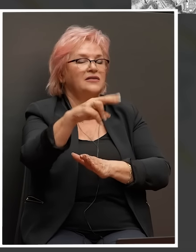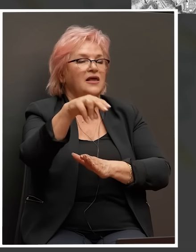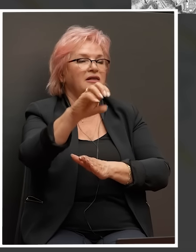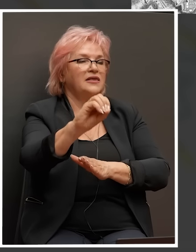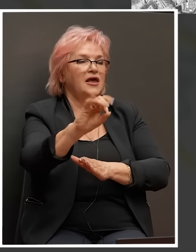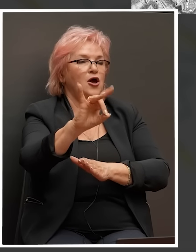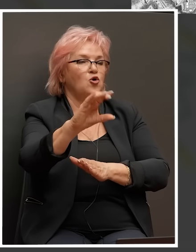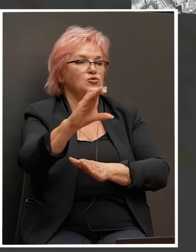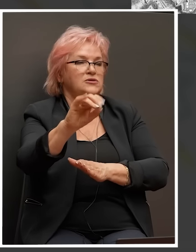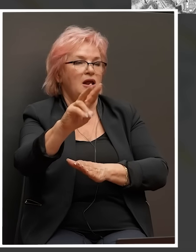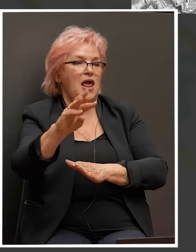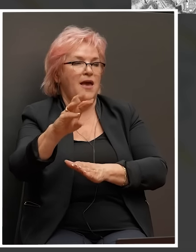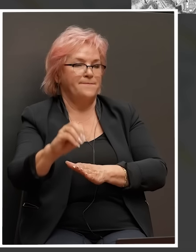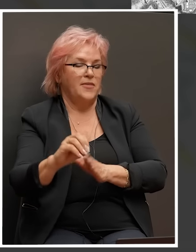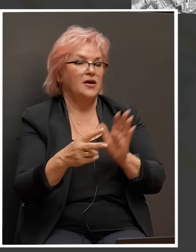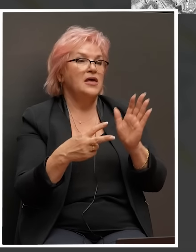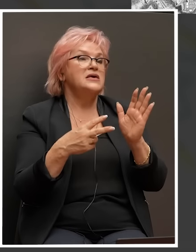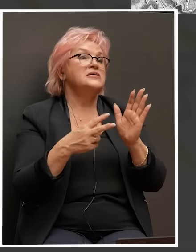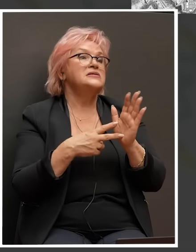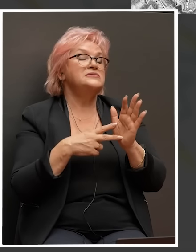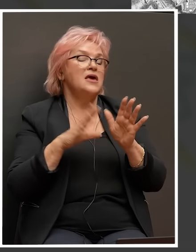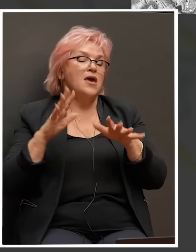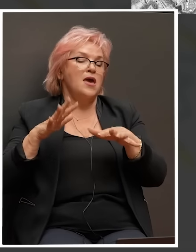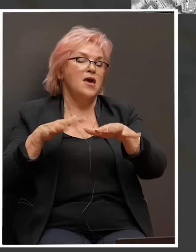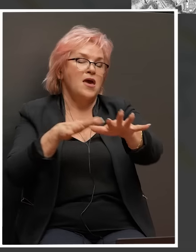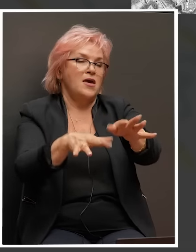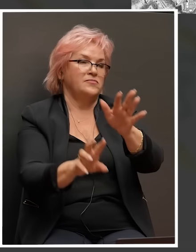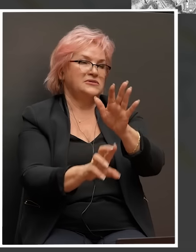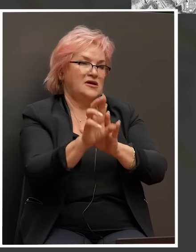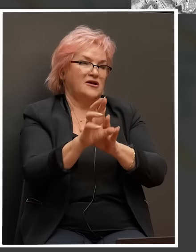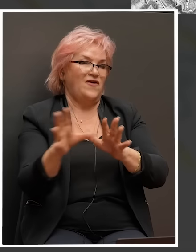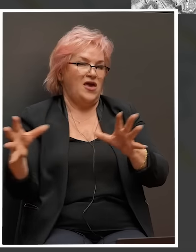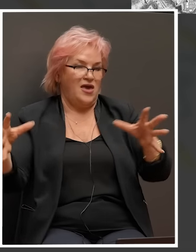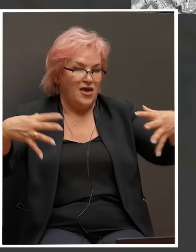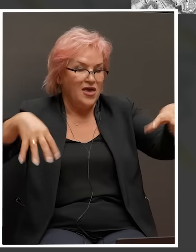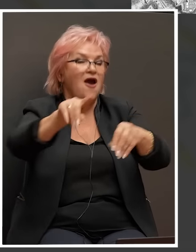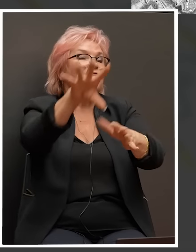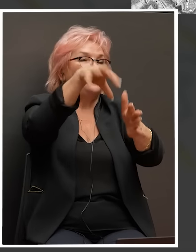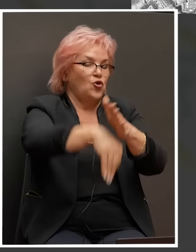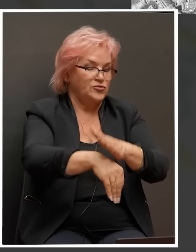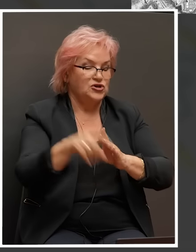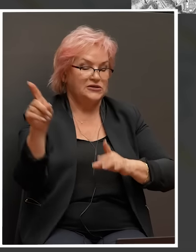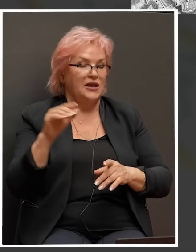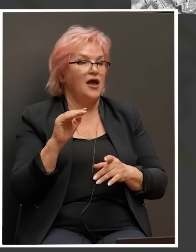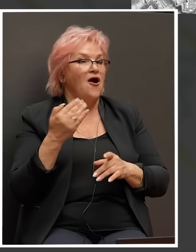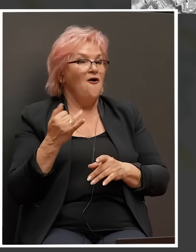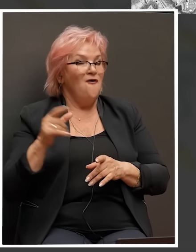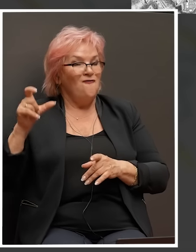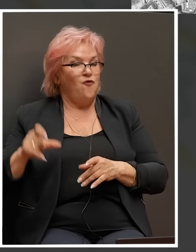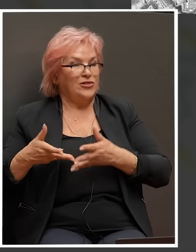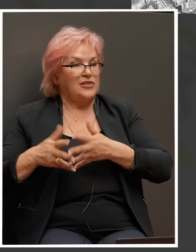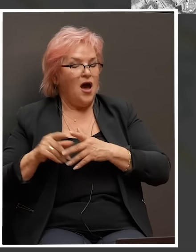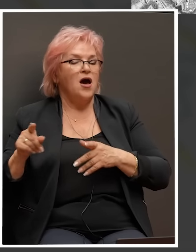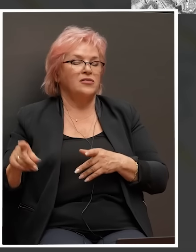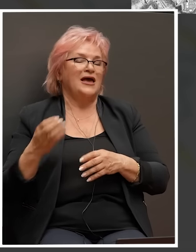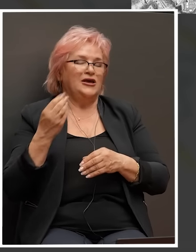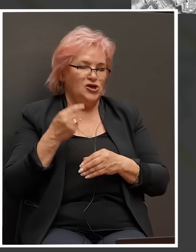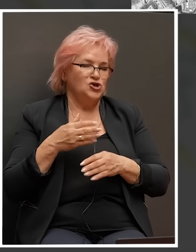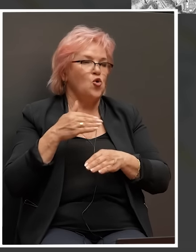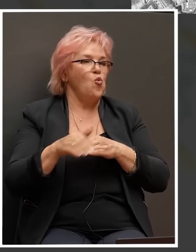Иерусалиме, одной из 7 паломнических церквей Рима. Помимо всего прочего, фонтана по просьбе Сикста V пробивает